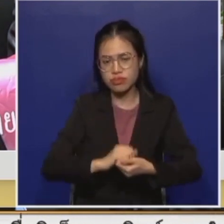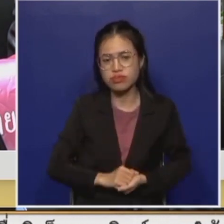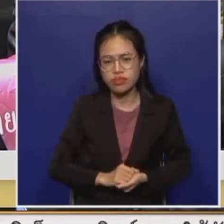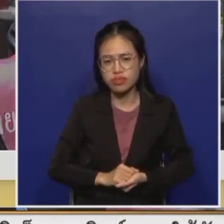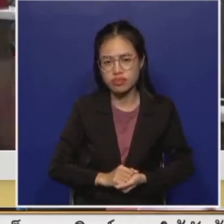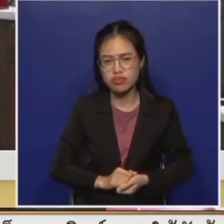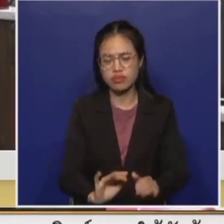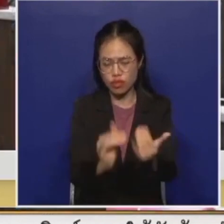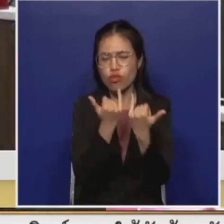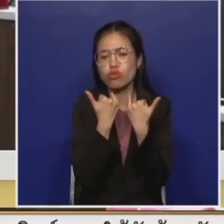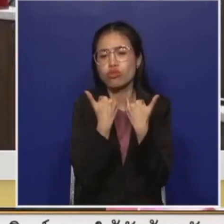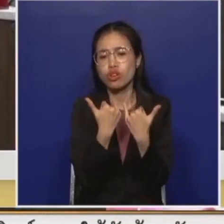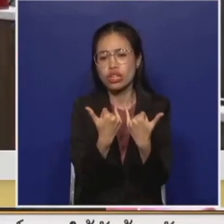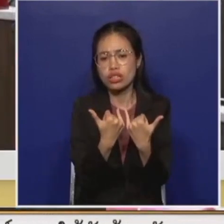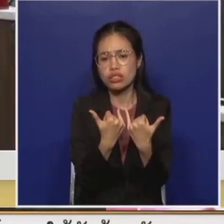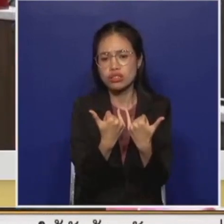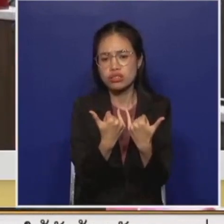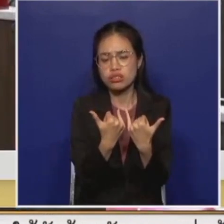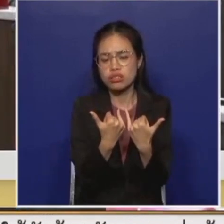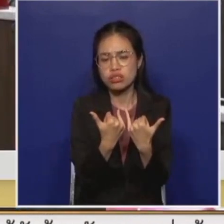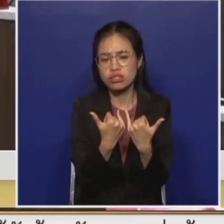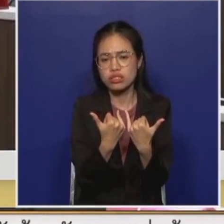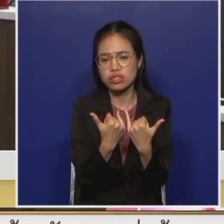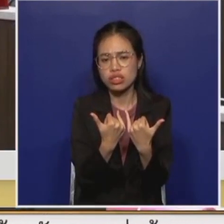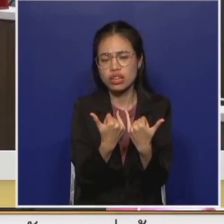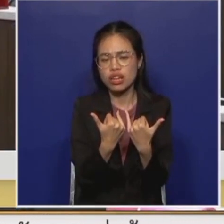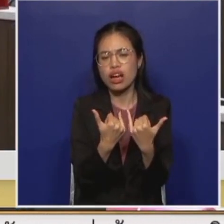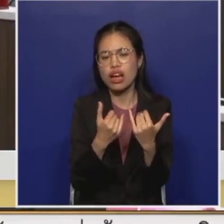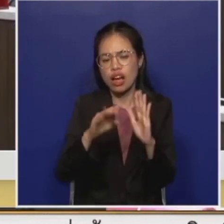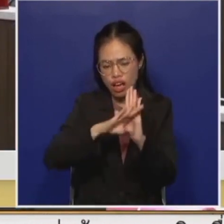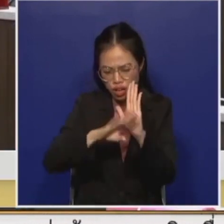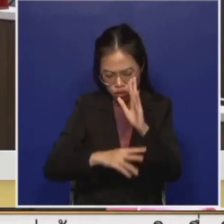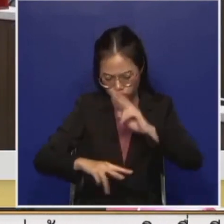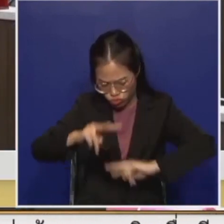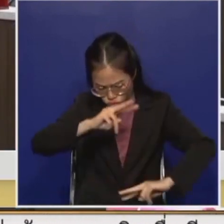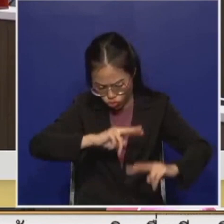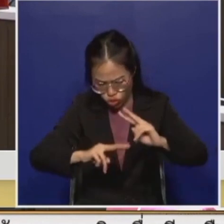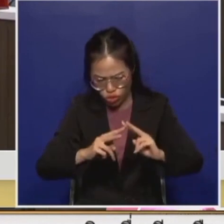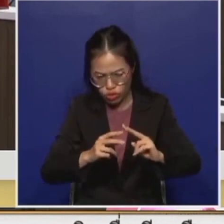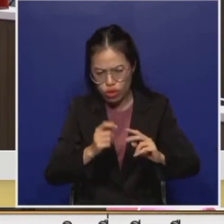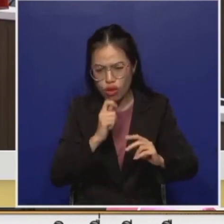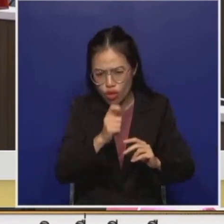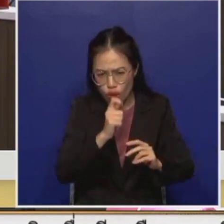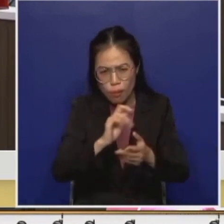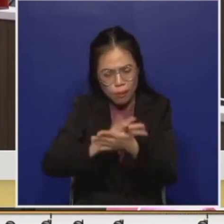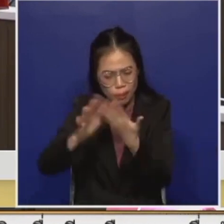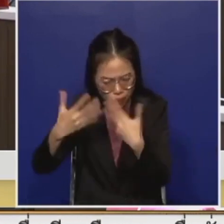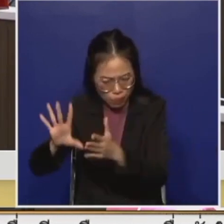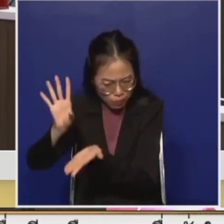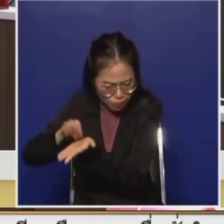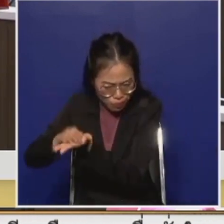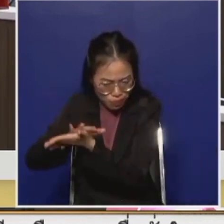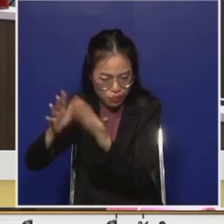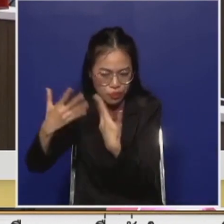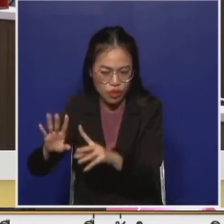ขนาดนี้การต่ายสวรข้อพภาษ์เสร็แล้วตั้งแต่เดอนกุภาป